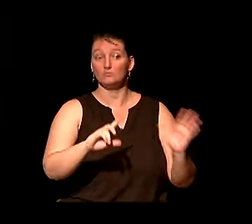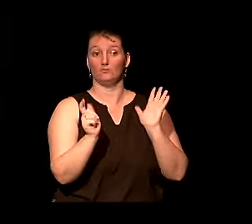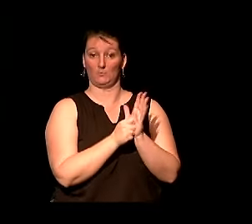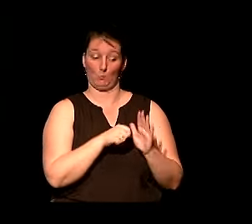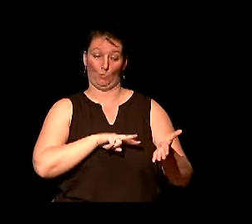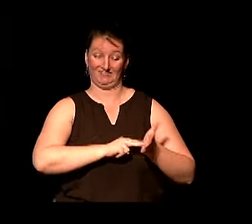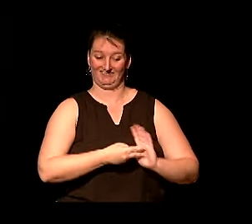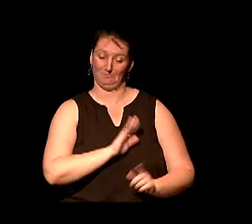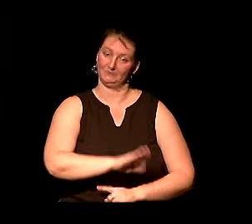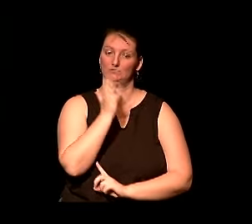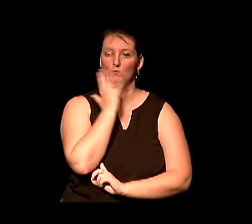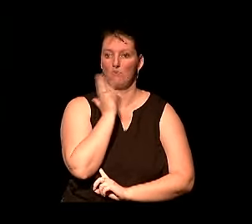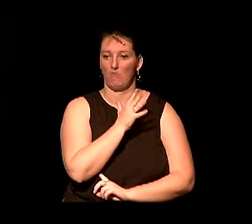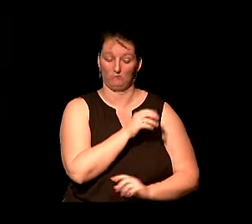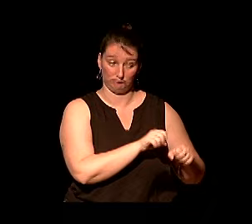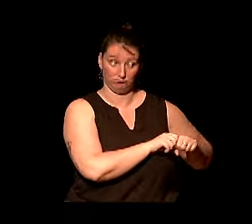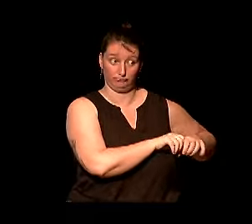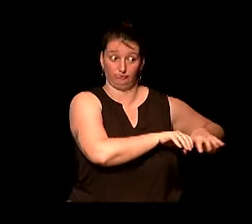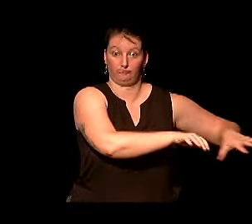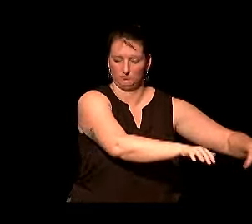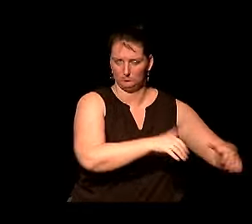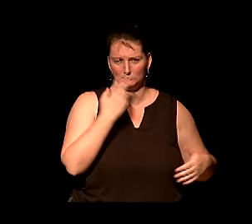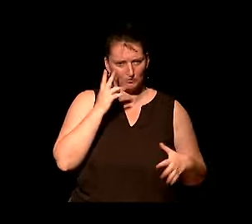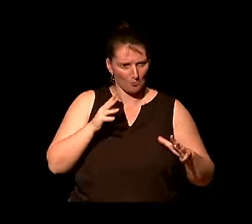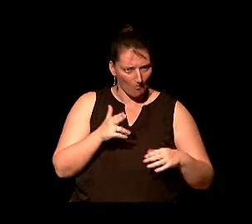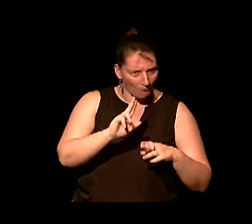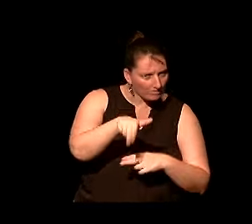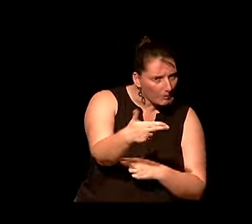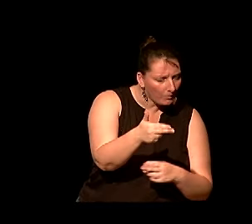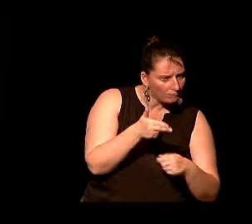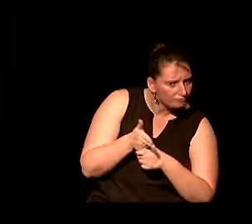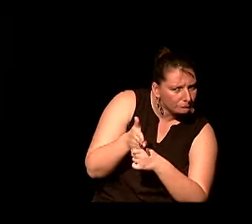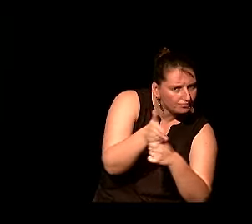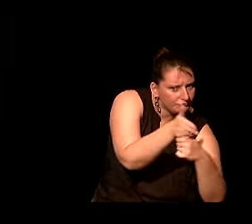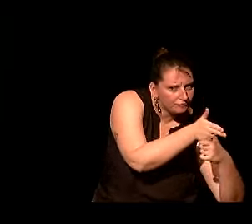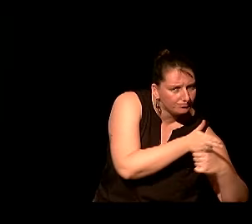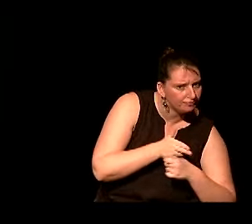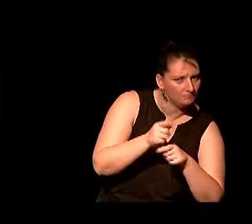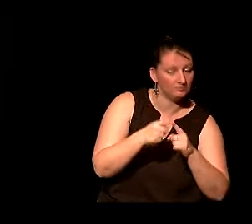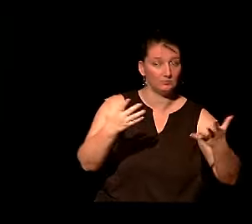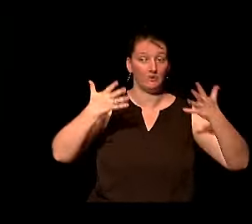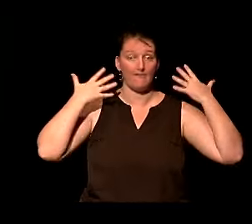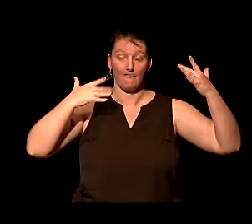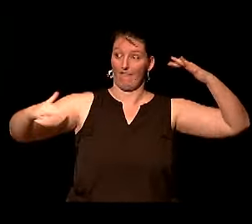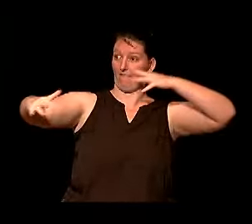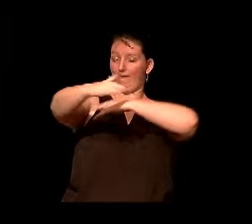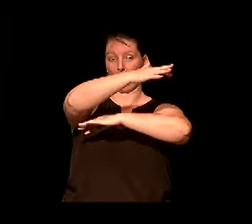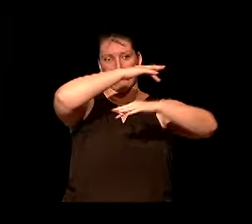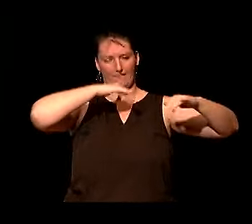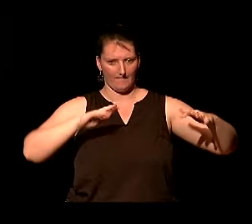s'invente, comment on filme la nature et comment on filme le plein air? Ça, c'est une